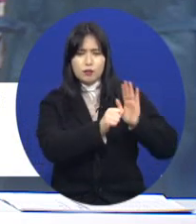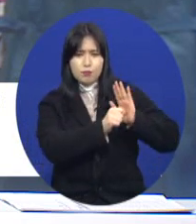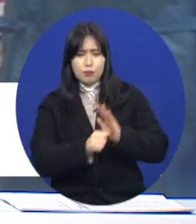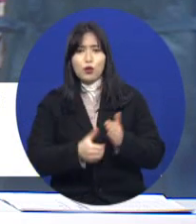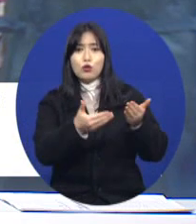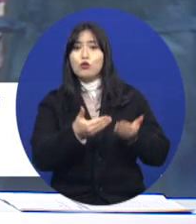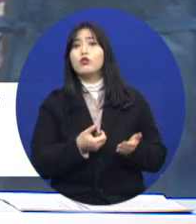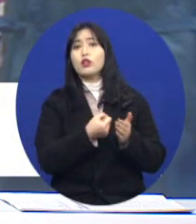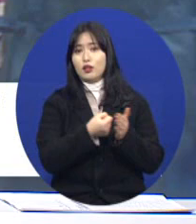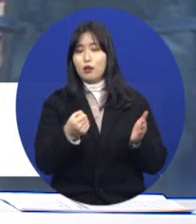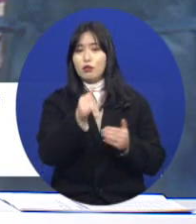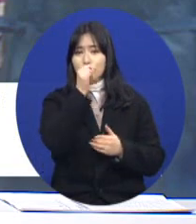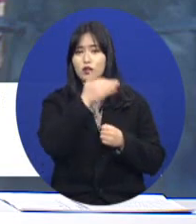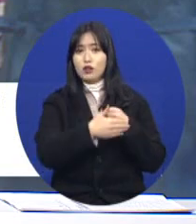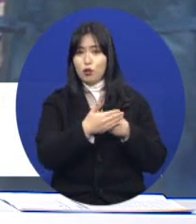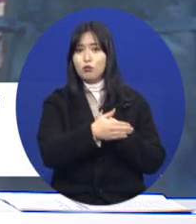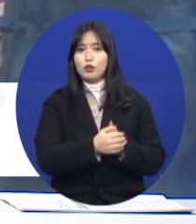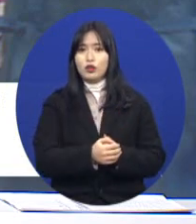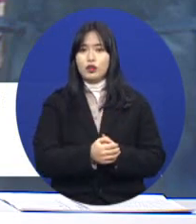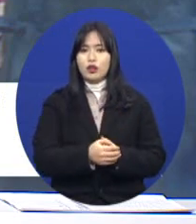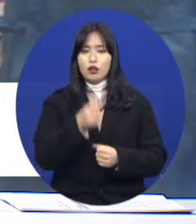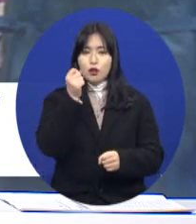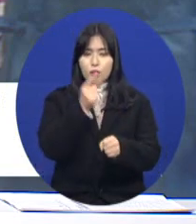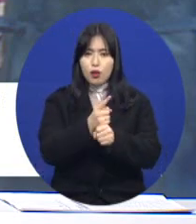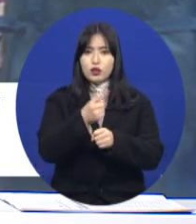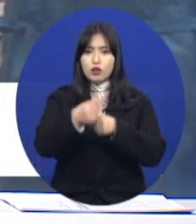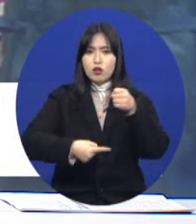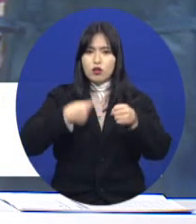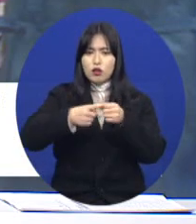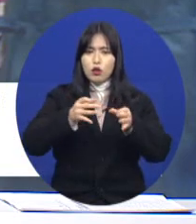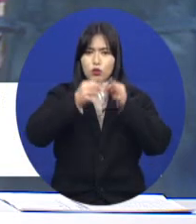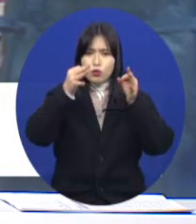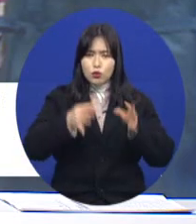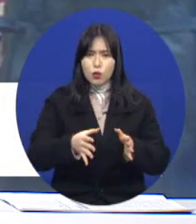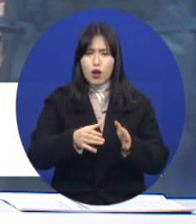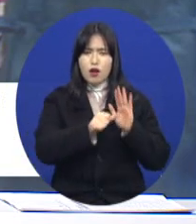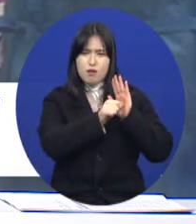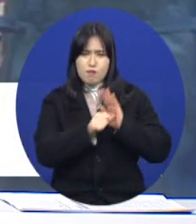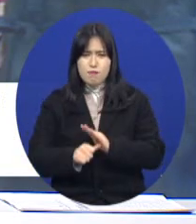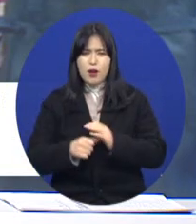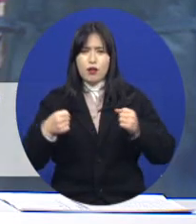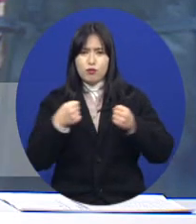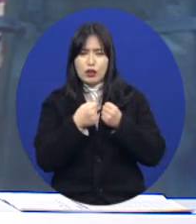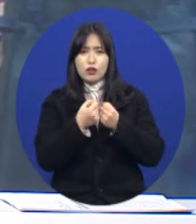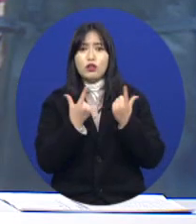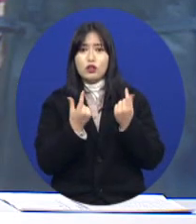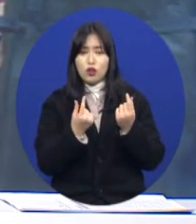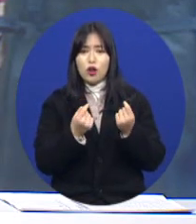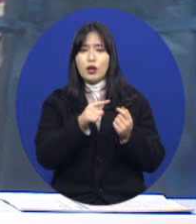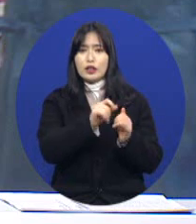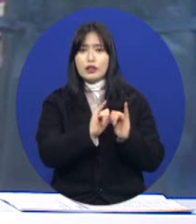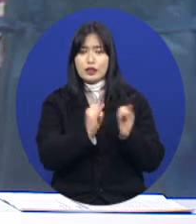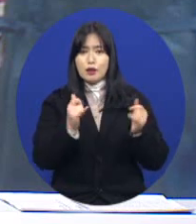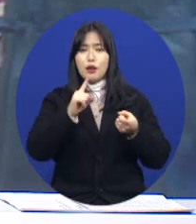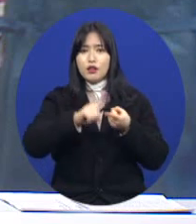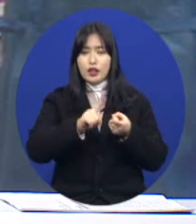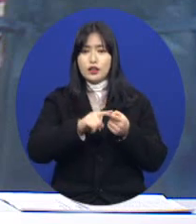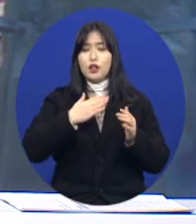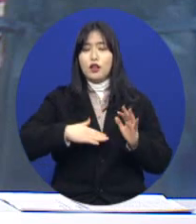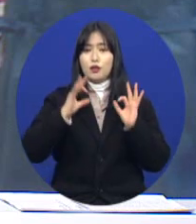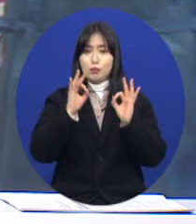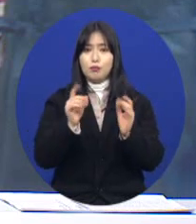때문입니다 벌써 1년째 소리 없는 사투를 벌이는 수문 영웅들을 박지원 기자가